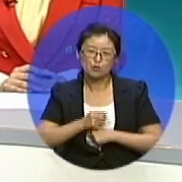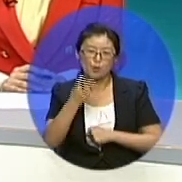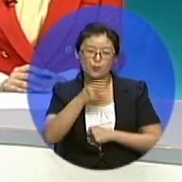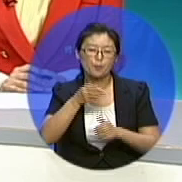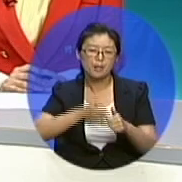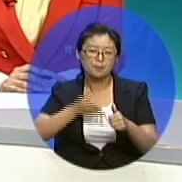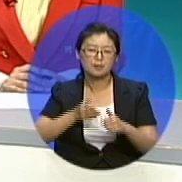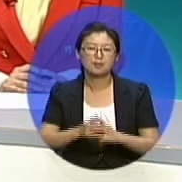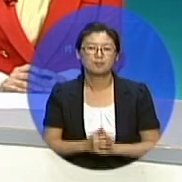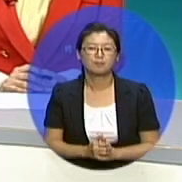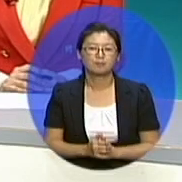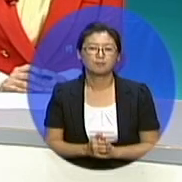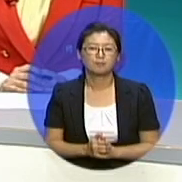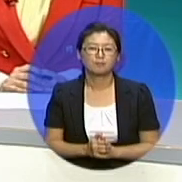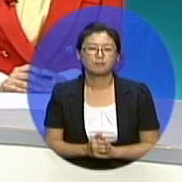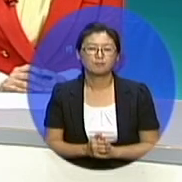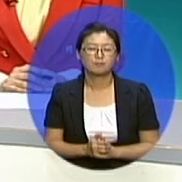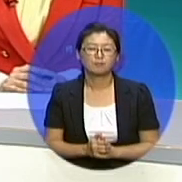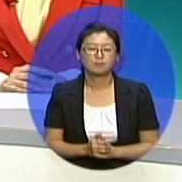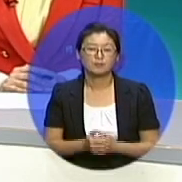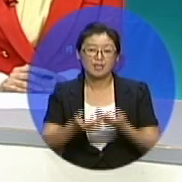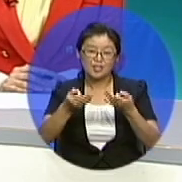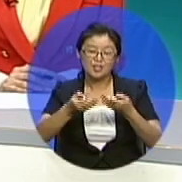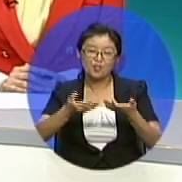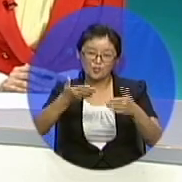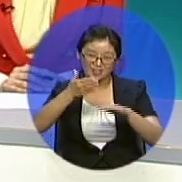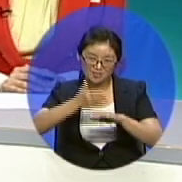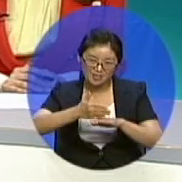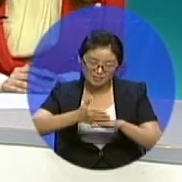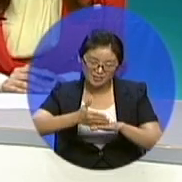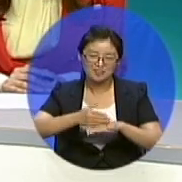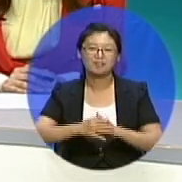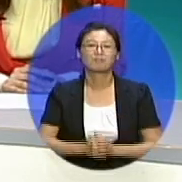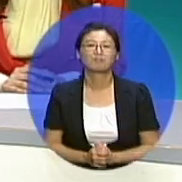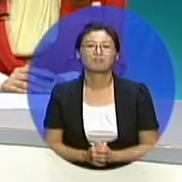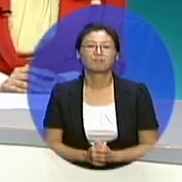이상으로 복지TV 뉴스를 마칩니다. 시청해주셔서 고맙습니다.